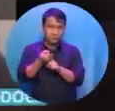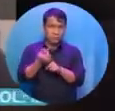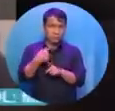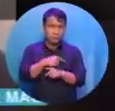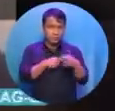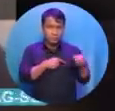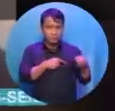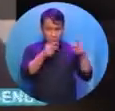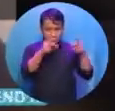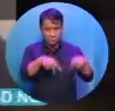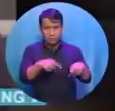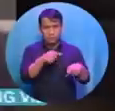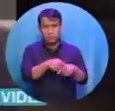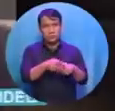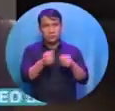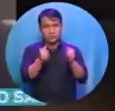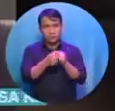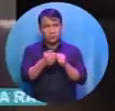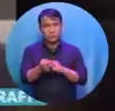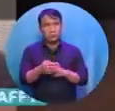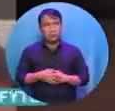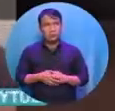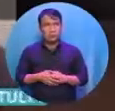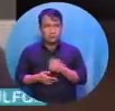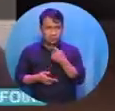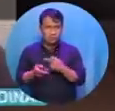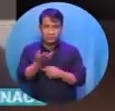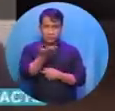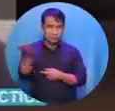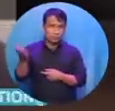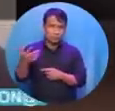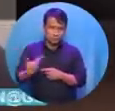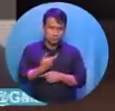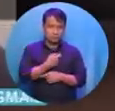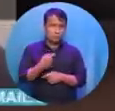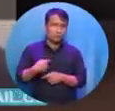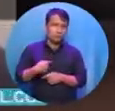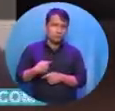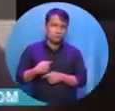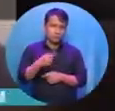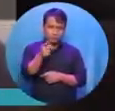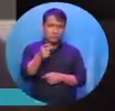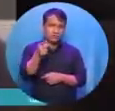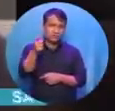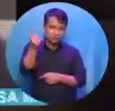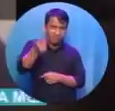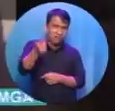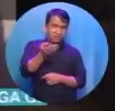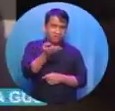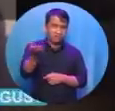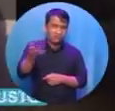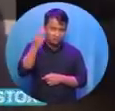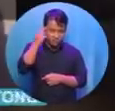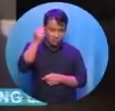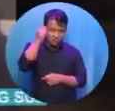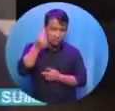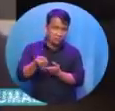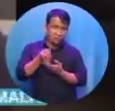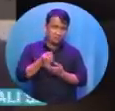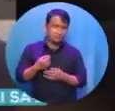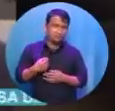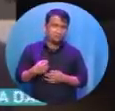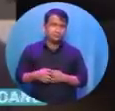kinampihan nyo yung tao, purkit taga dyan. Kayong mga nanakit sa akin, pagsisisihan nyo yung ginawa nyo. Si Rapi, tulungan nyo po